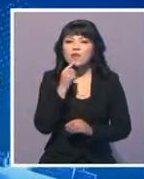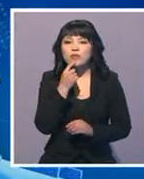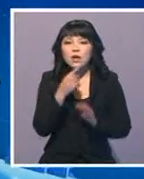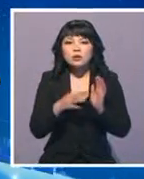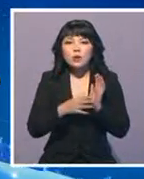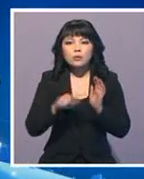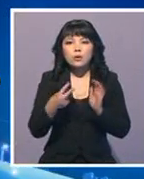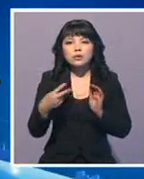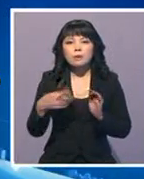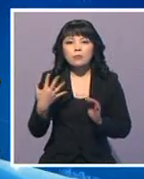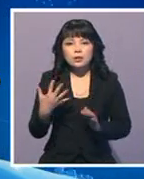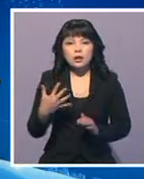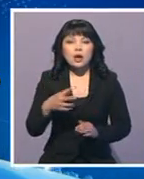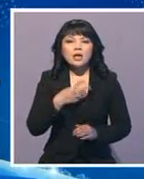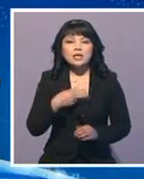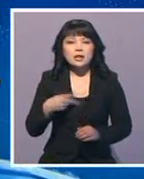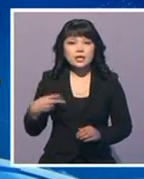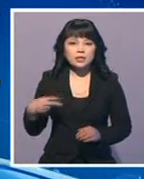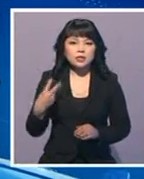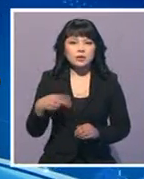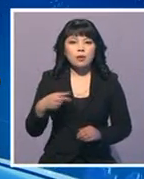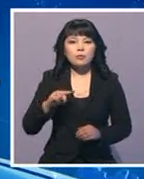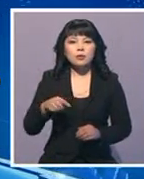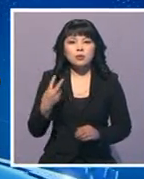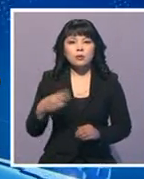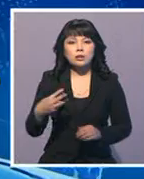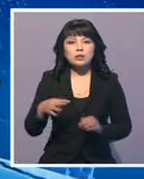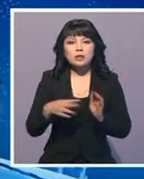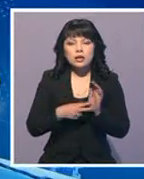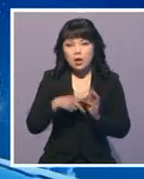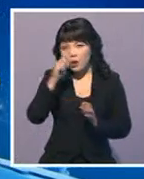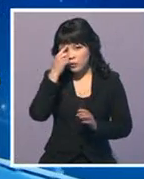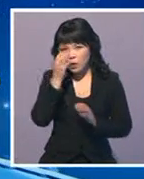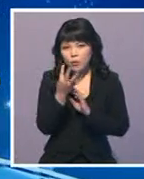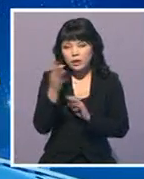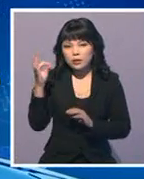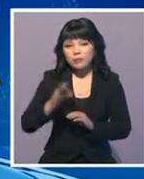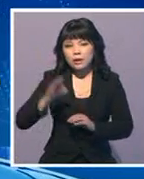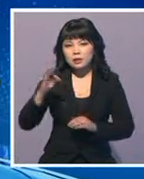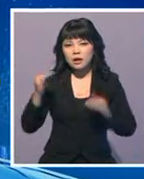9,25%, Индонезияда 20,38%, Үндістанда 14%-ға арзандаған.